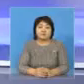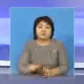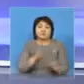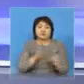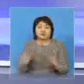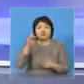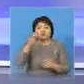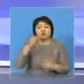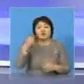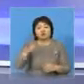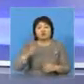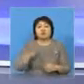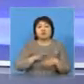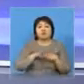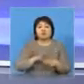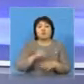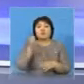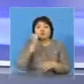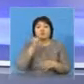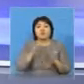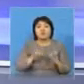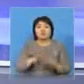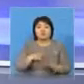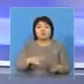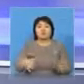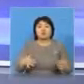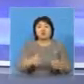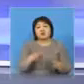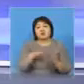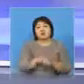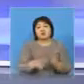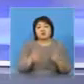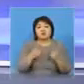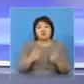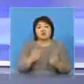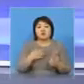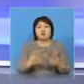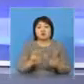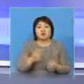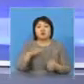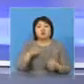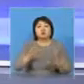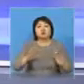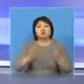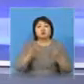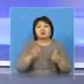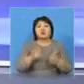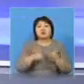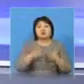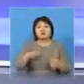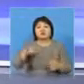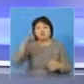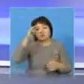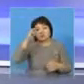Выставки известных актюбинцев проходят в Москве. Мероприятие было организовано в рамках торжественного приема по случаю Дня независимости